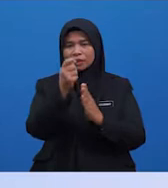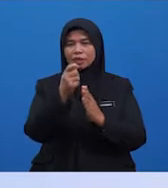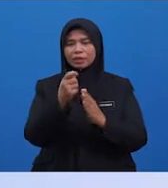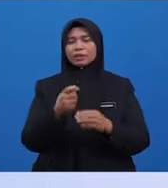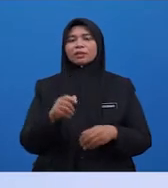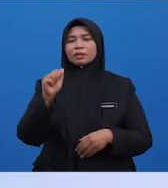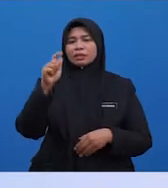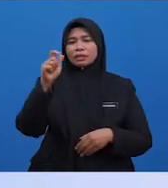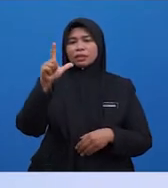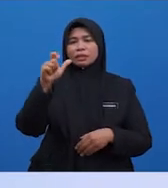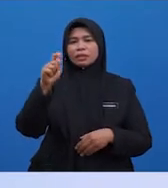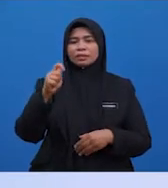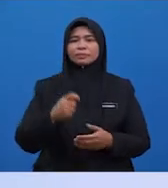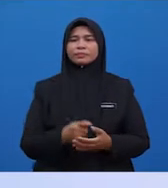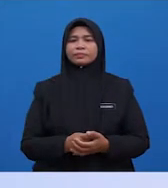meningkatkan prestasi atlet.